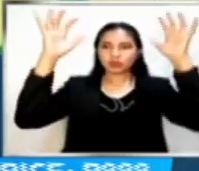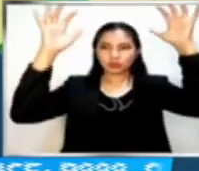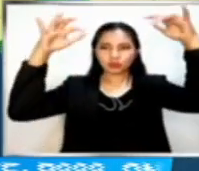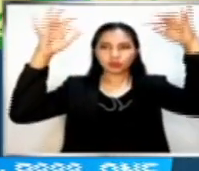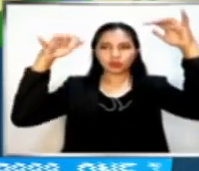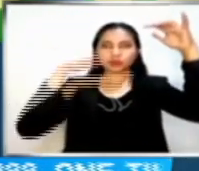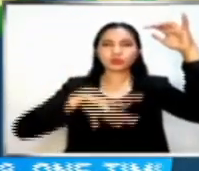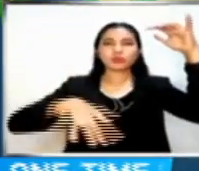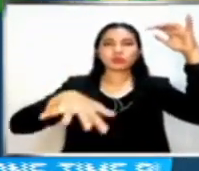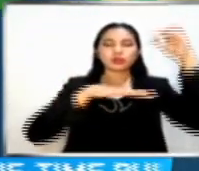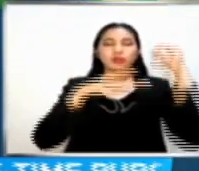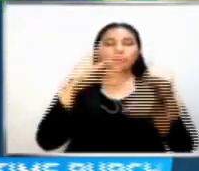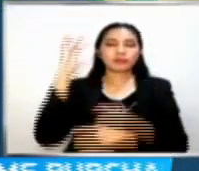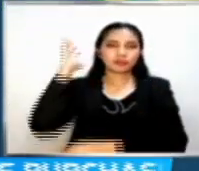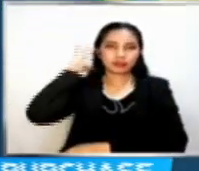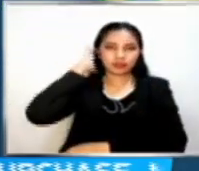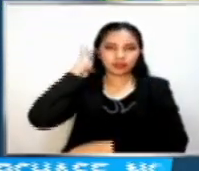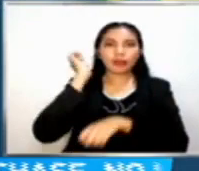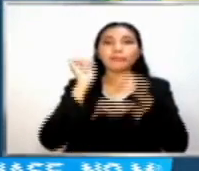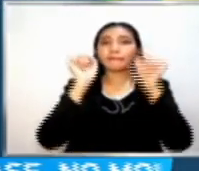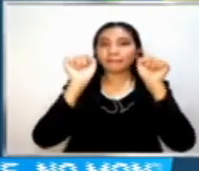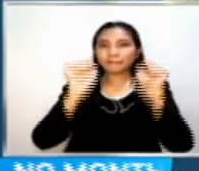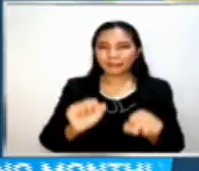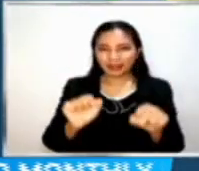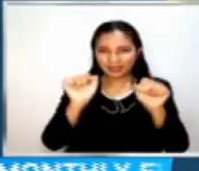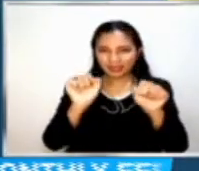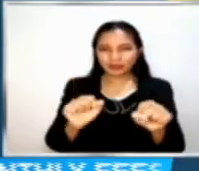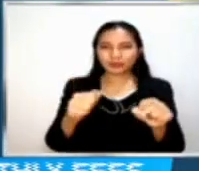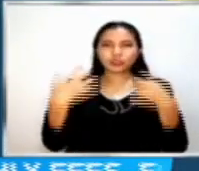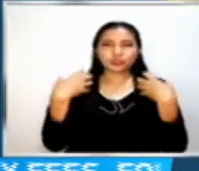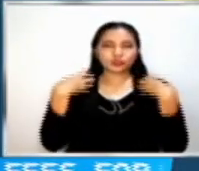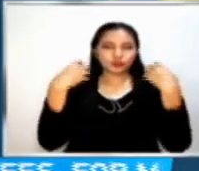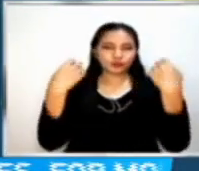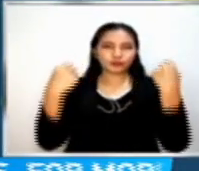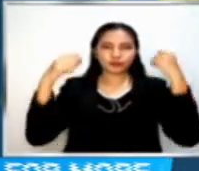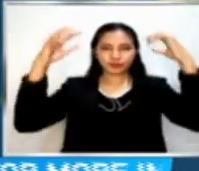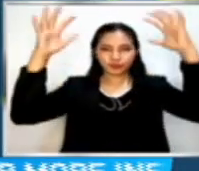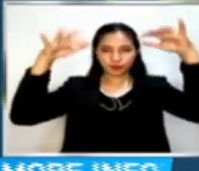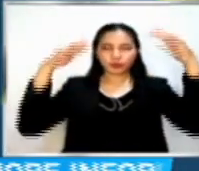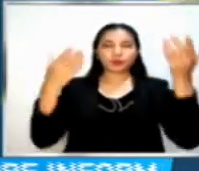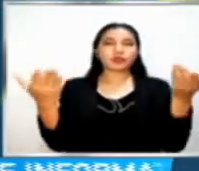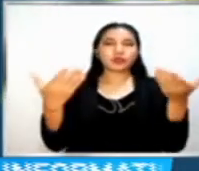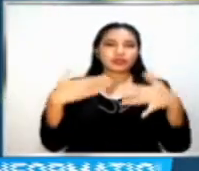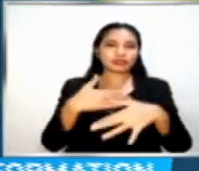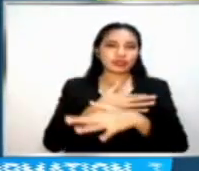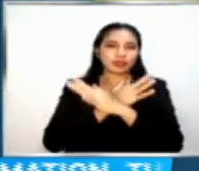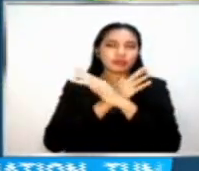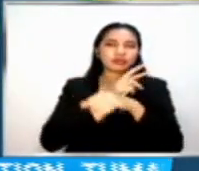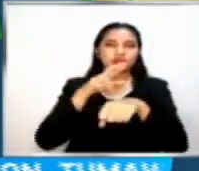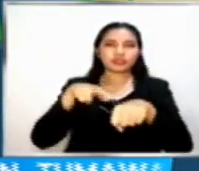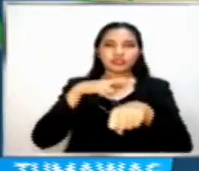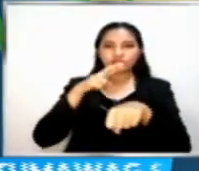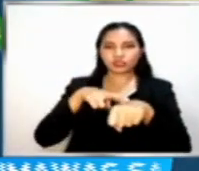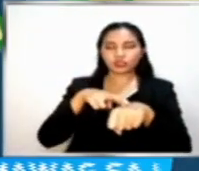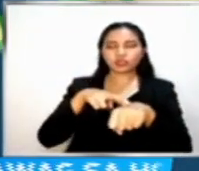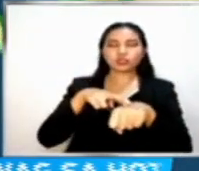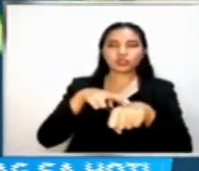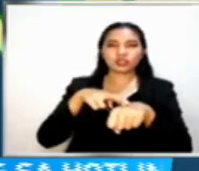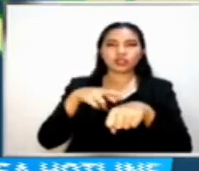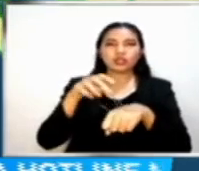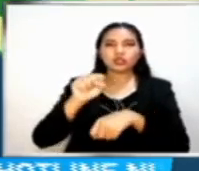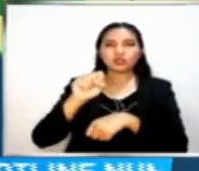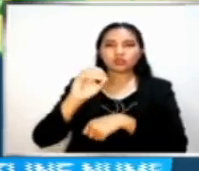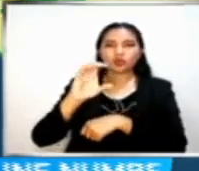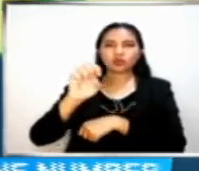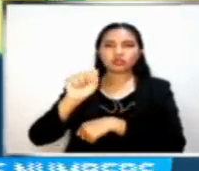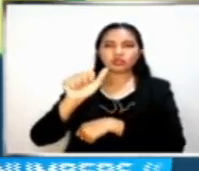Mindanao. Posible ang heavy to intense rain sa ilang panig ng Davao Region at Soccsar-Jeb. Uulanin din ang ilang